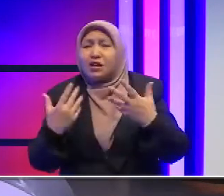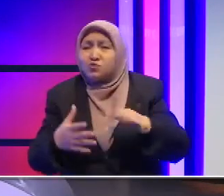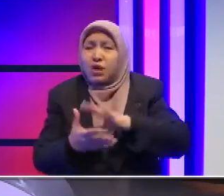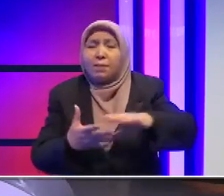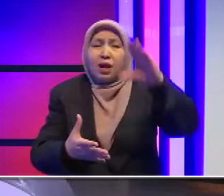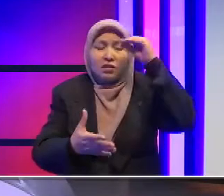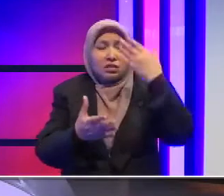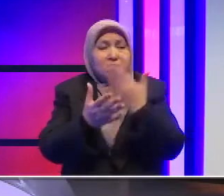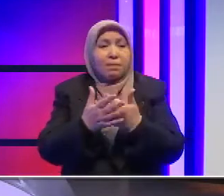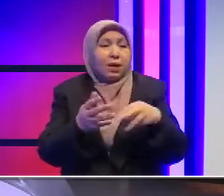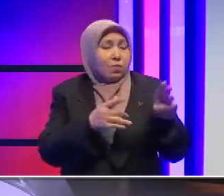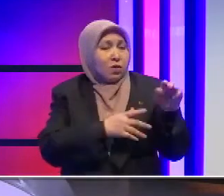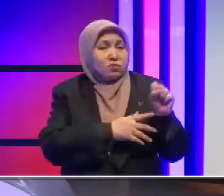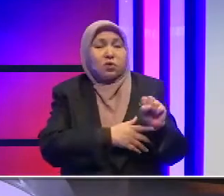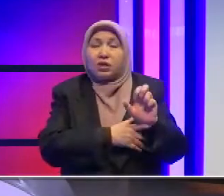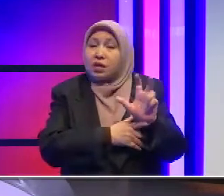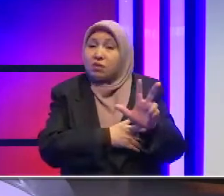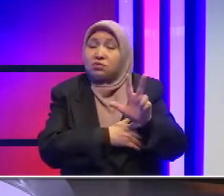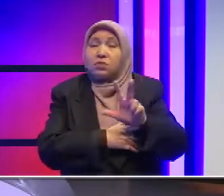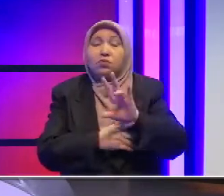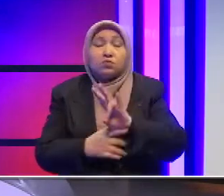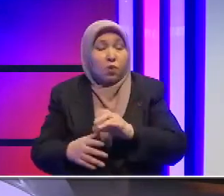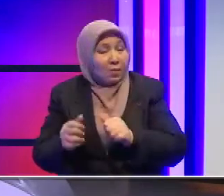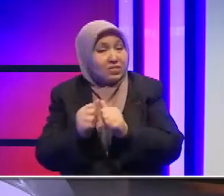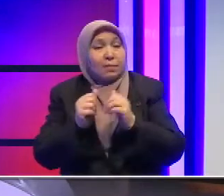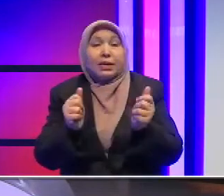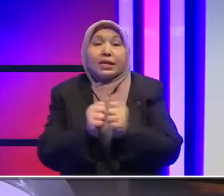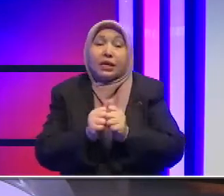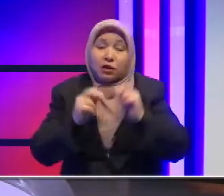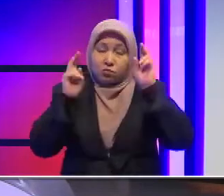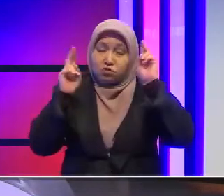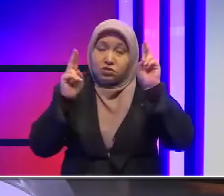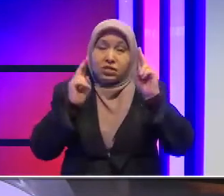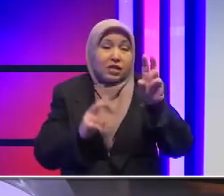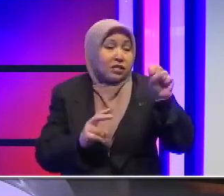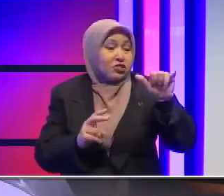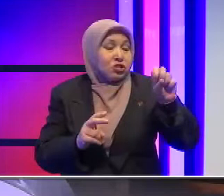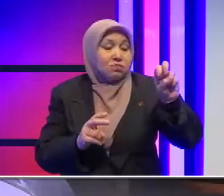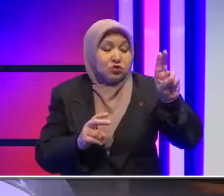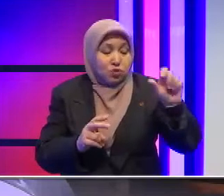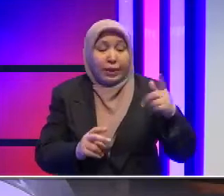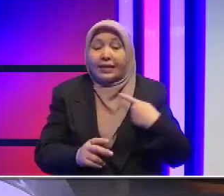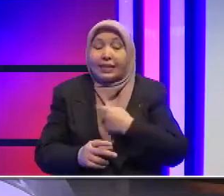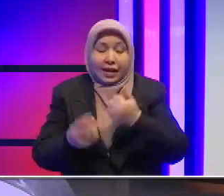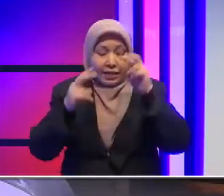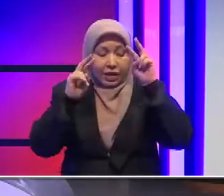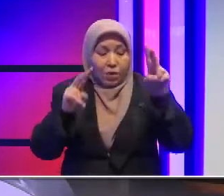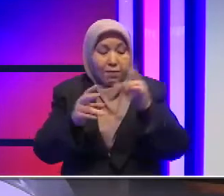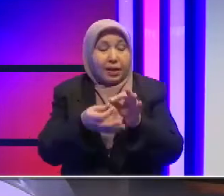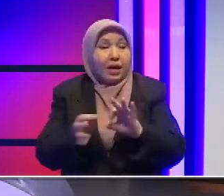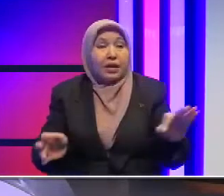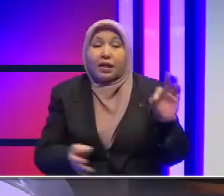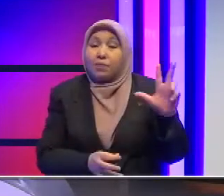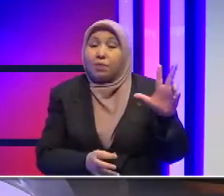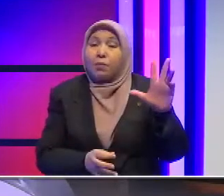sehingga halaman 337 sebentar tadi bersama dengan Al-Fadil Ustaz Syamsul Hakim. Dan kita nak melihat kepada ayat 52